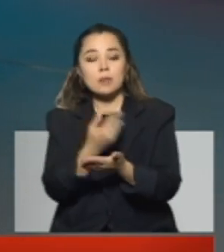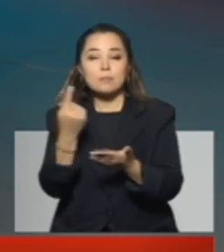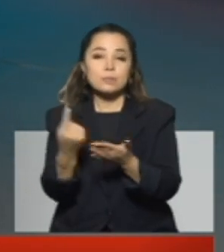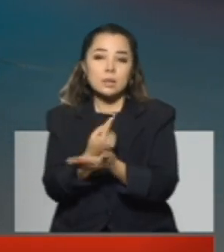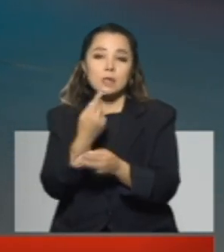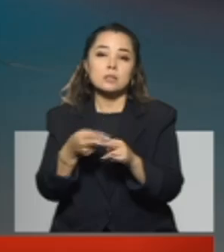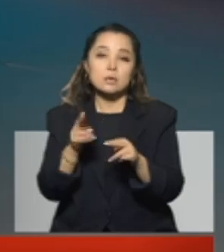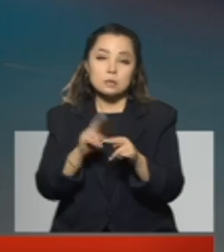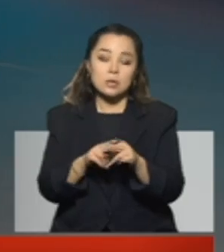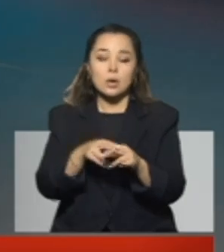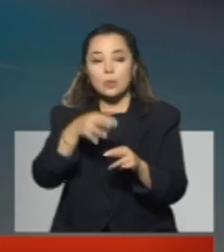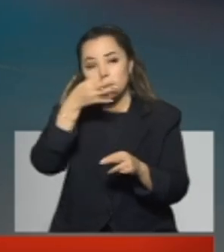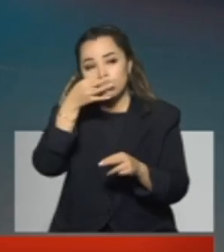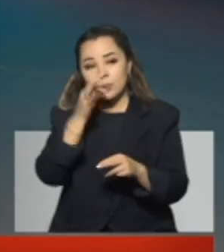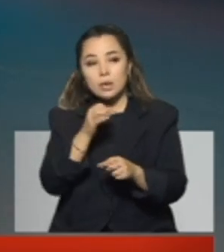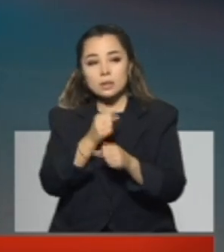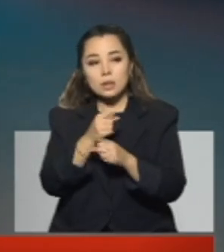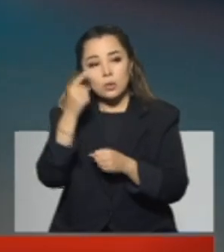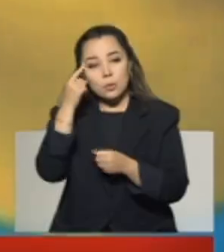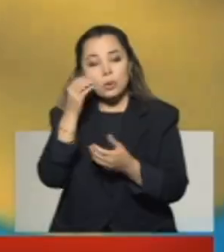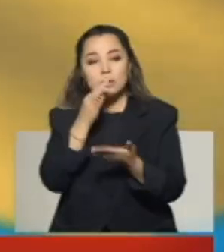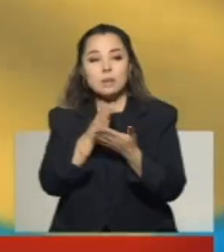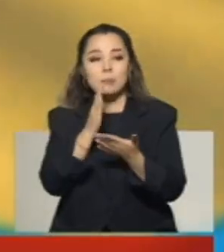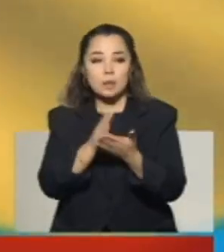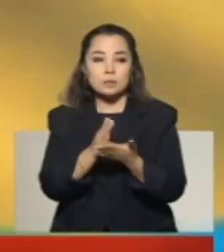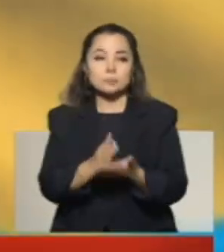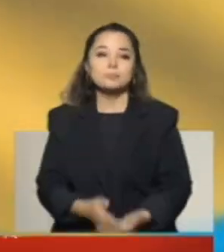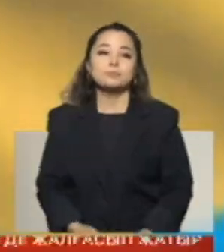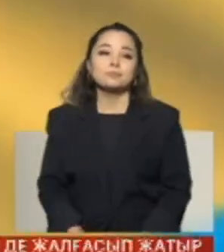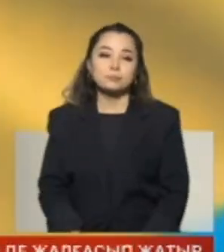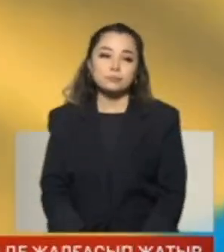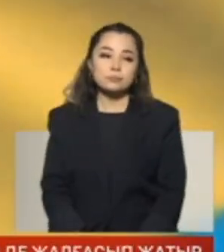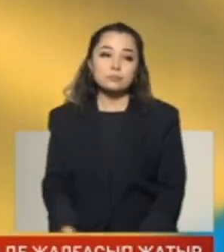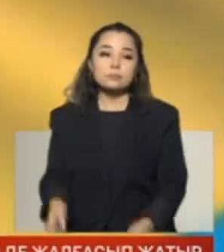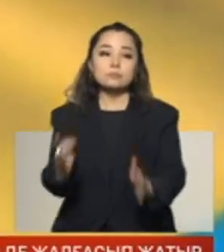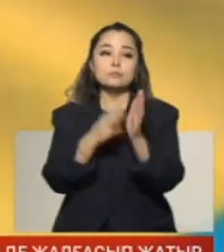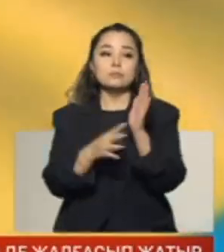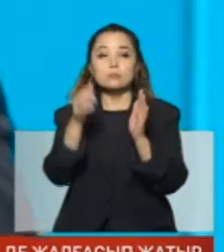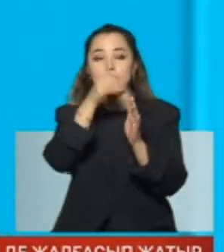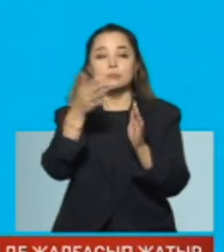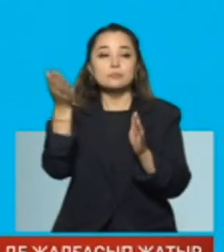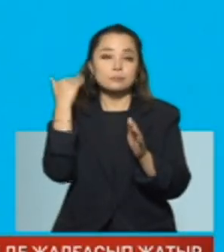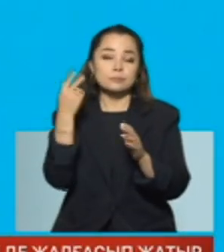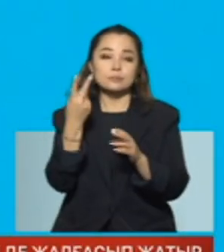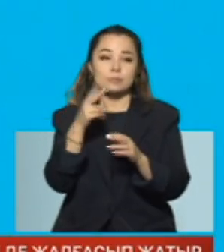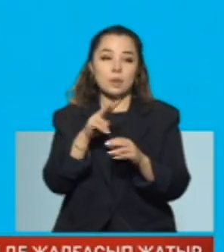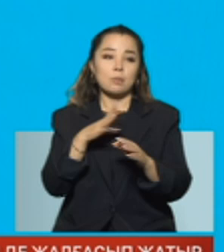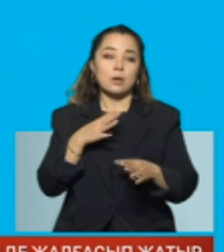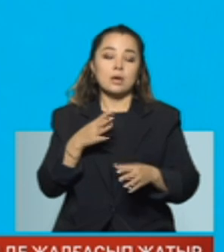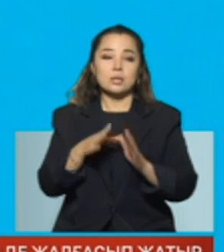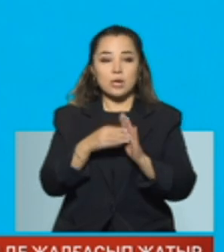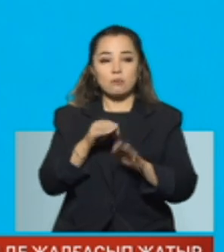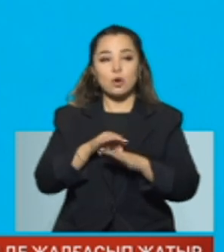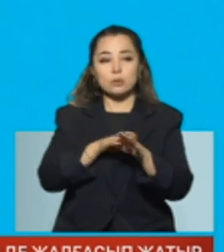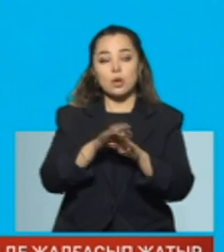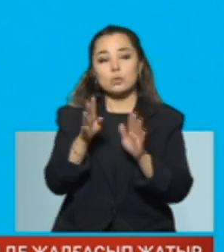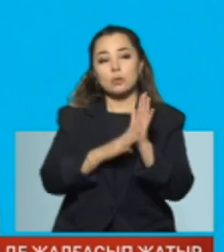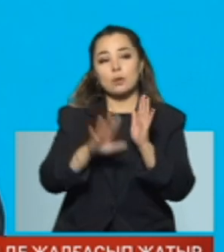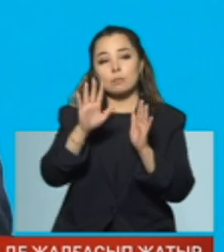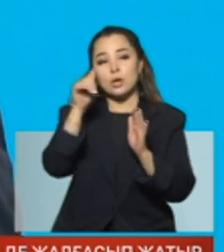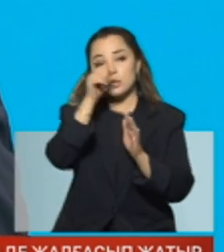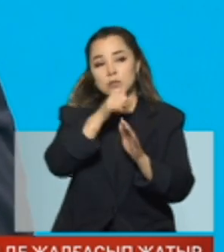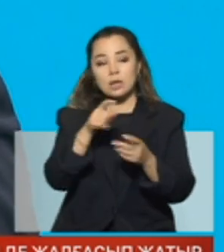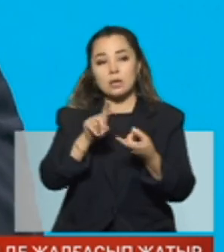бір тәжірибе болып жатыр деп ойлаймын. Жалпы 90-шы жылдары бізде екі бірдей референдум өтті. Екеуі де 95-ші жылы.